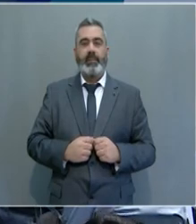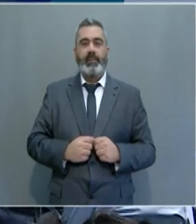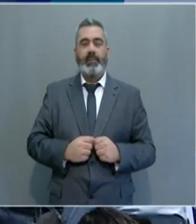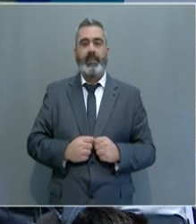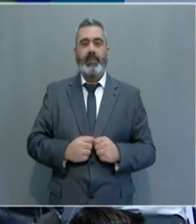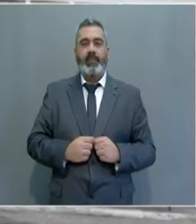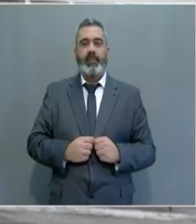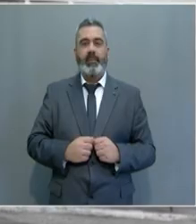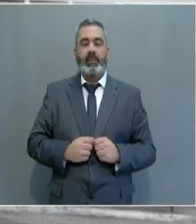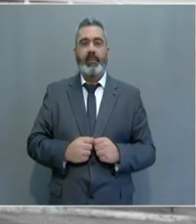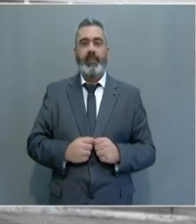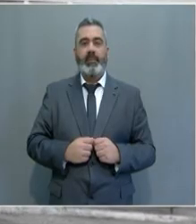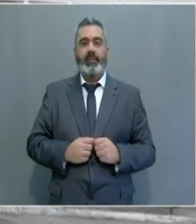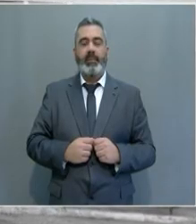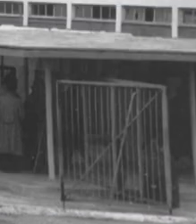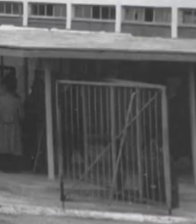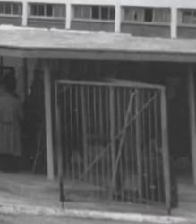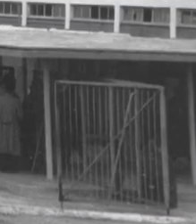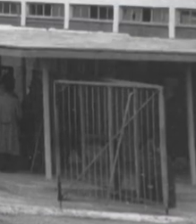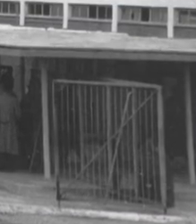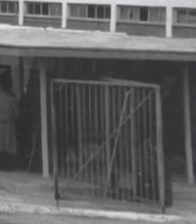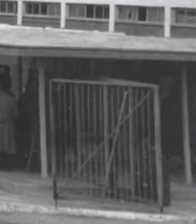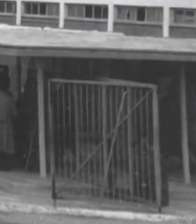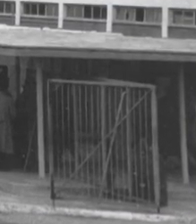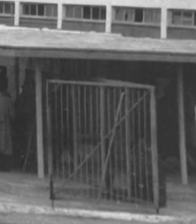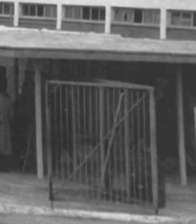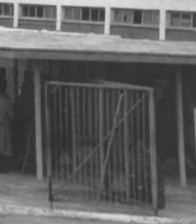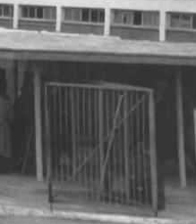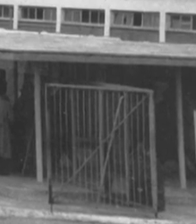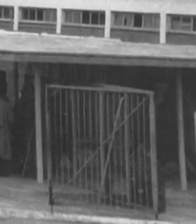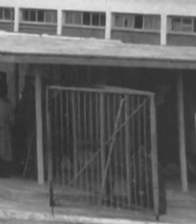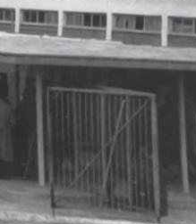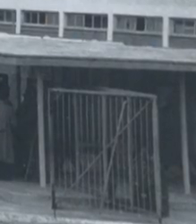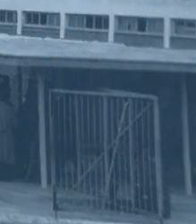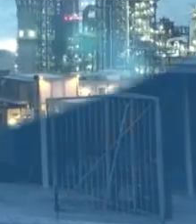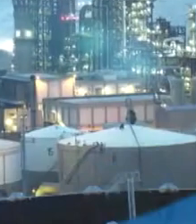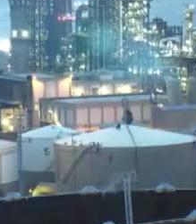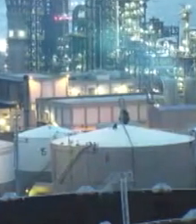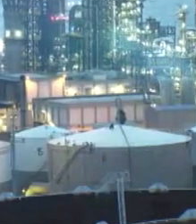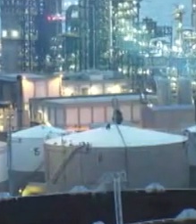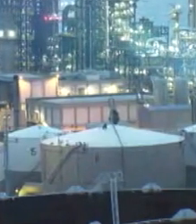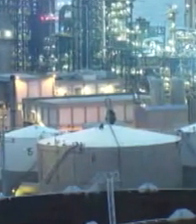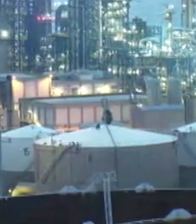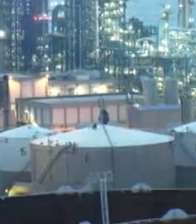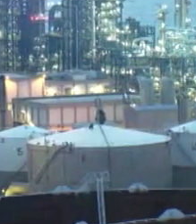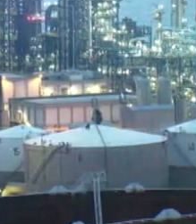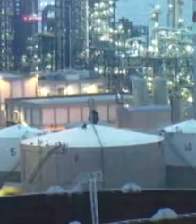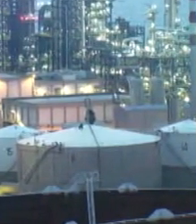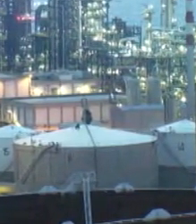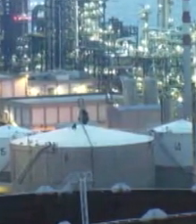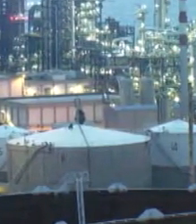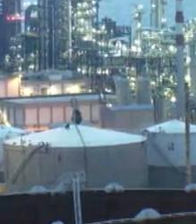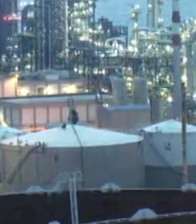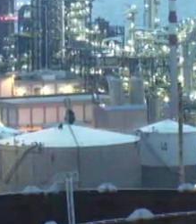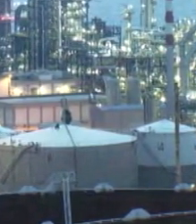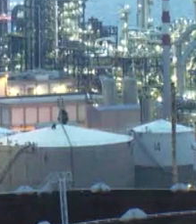εξελίξεις. Έτσι, ως ένας από τους μεγαλύτερους ενεργειακούς ομίλους στην Νοτιοανατολική Ευρώπη, με συνεχείς επενδύσεις σε τεχνολογία